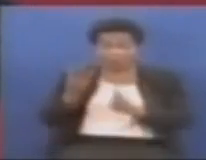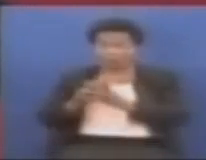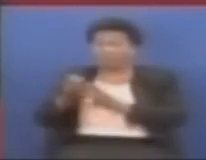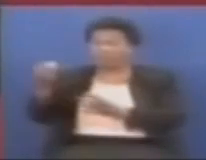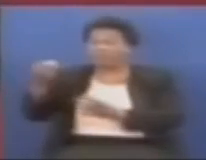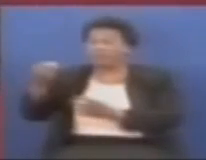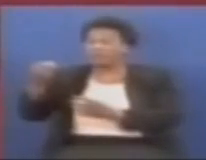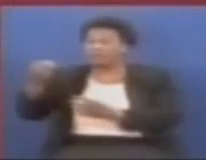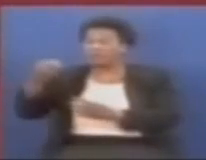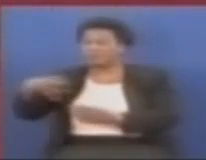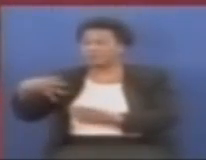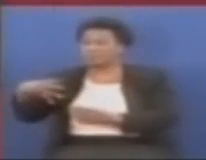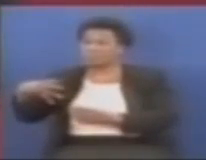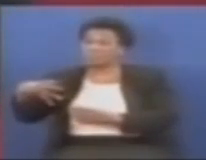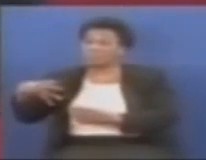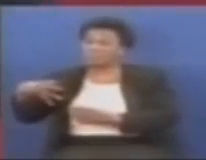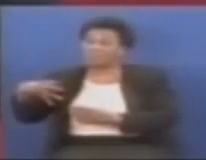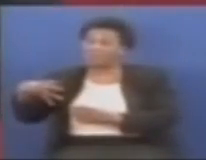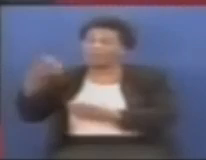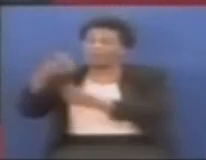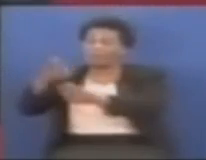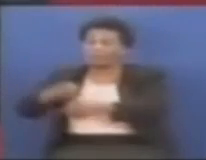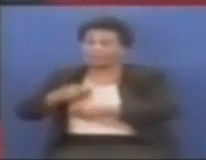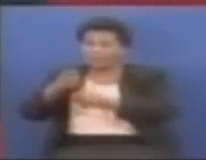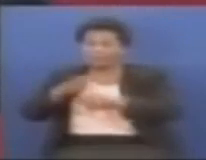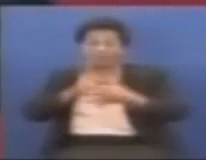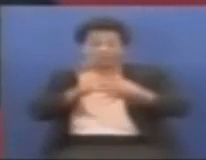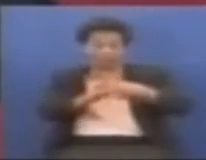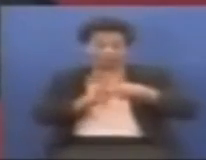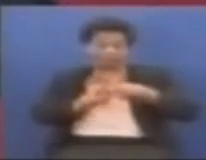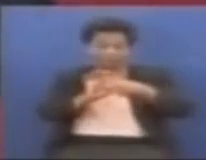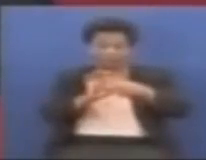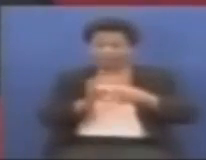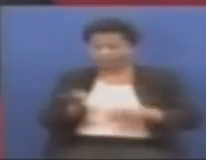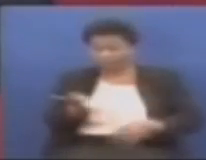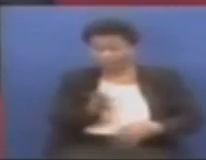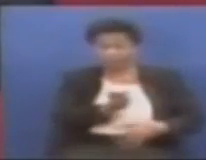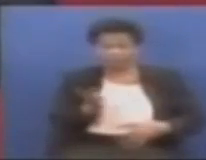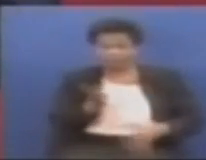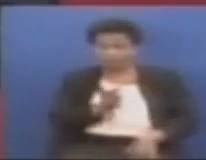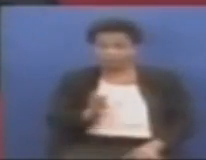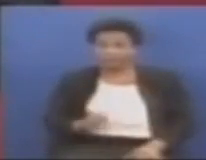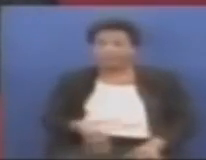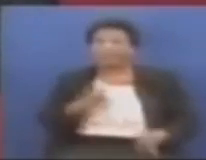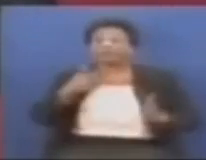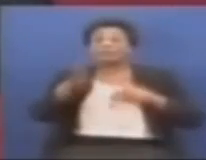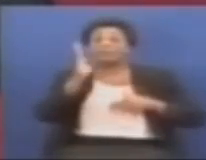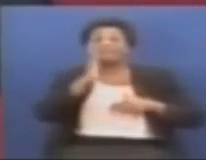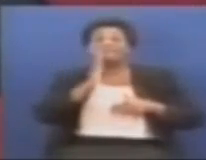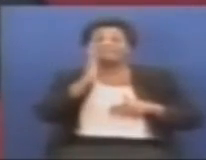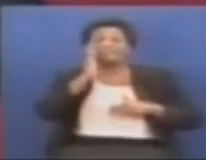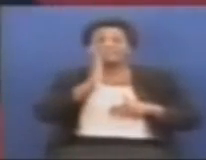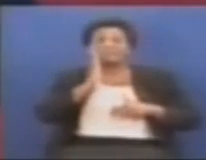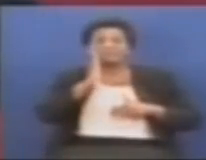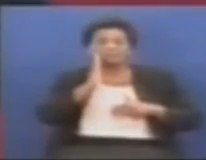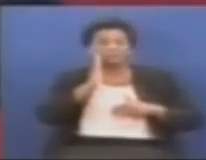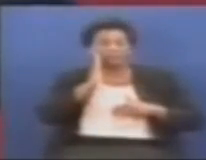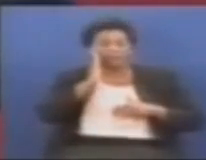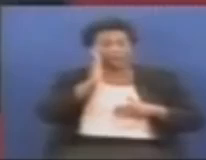kuwashirikisha vijana kwenye kilimo ambao una lengo la kuwafanya vijana hawa kutumia fursa ya kilimo kama sehemu ya